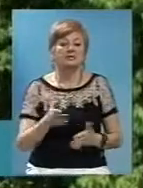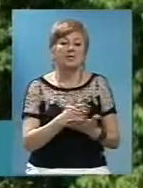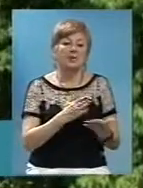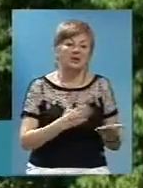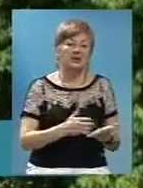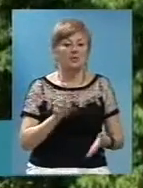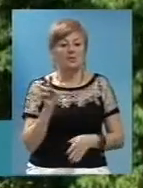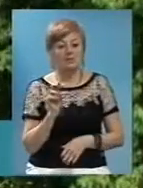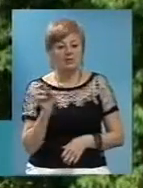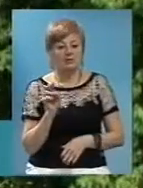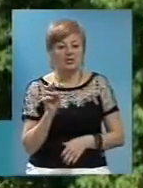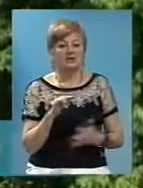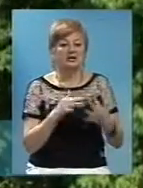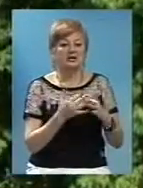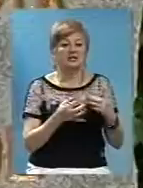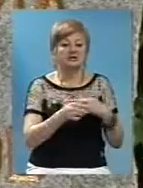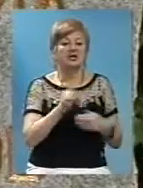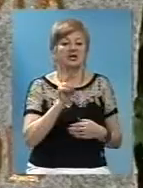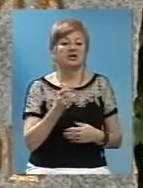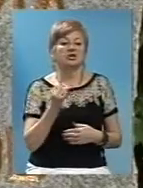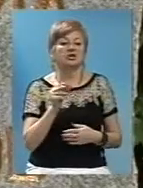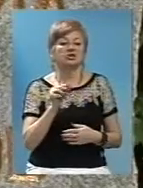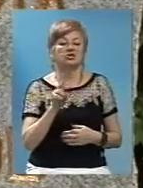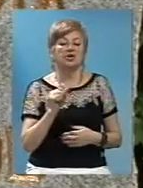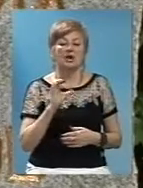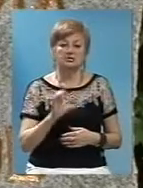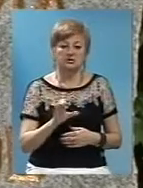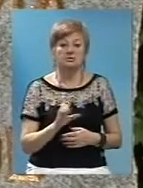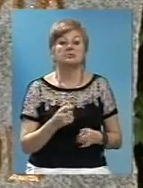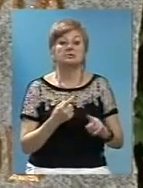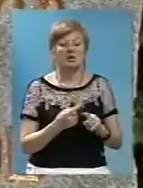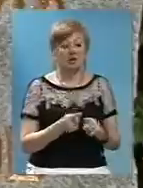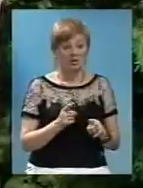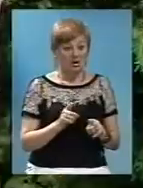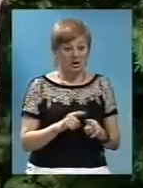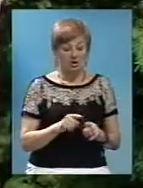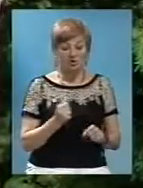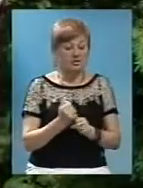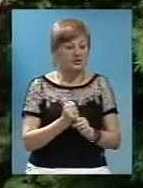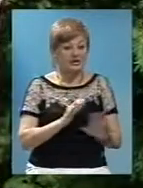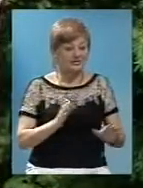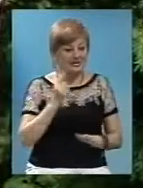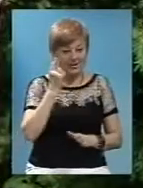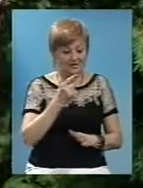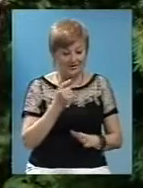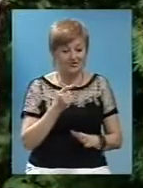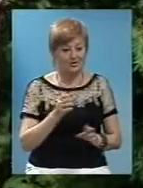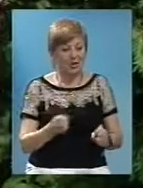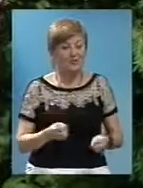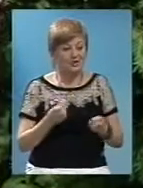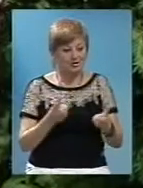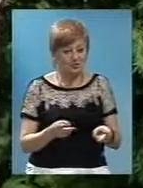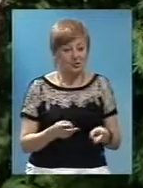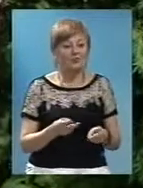Мелітополь, Бердянськ та селищі Кічкас. Як правило, до них потрапляли люди, які не скоїли злочинів, але належали до нелояльних, з точки